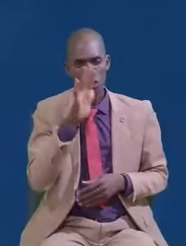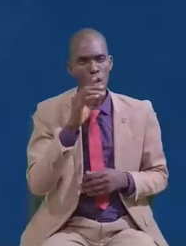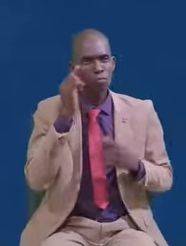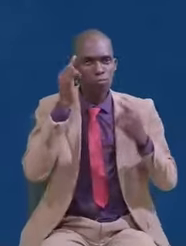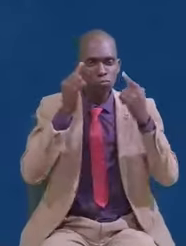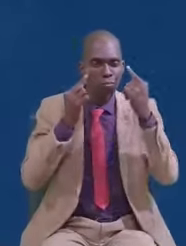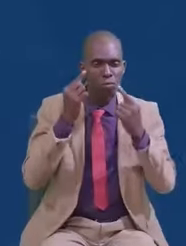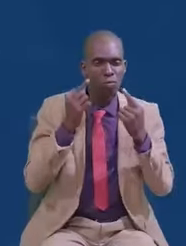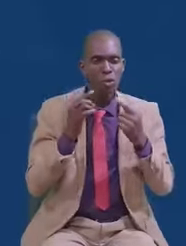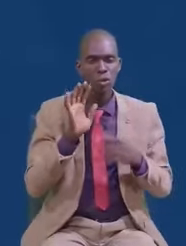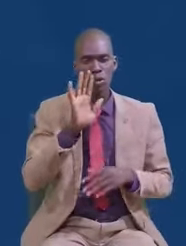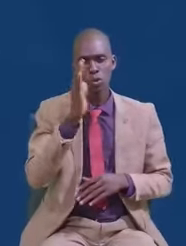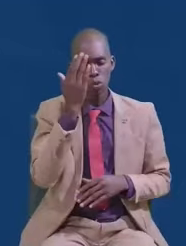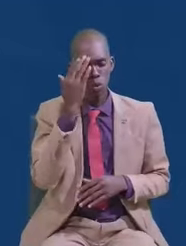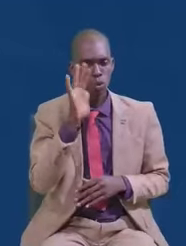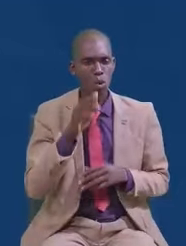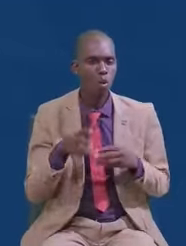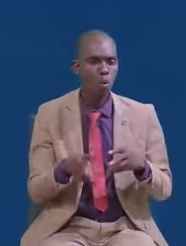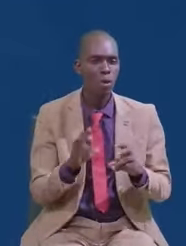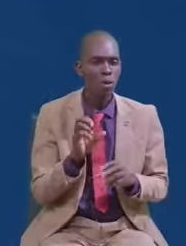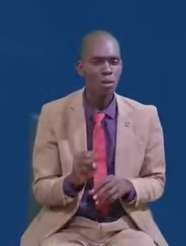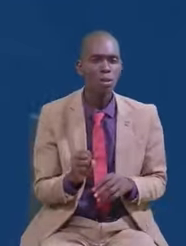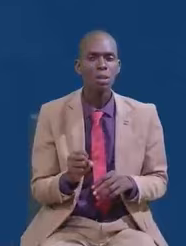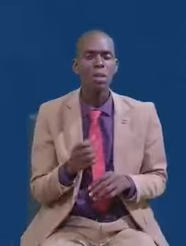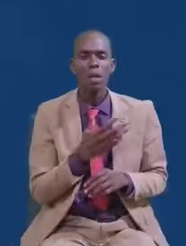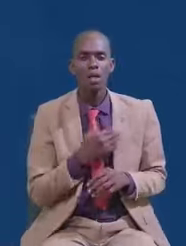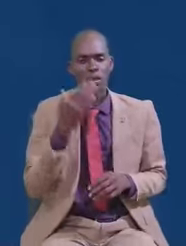voix, tes idées,